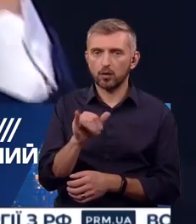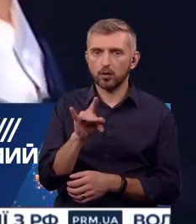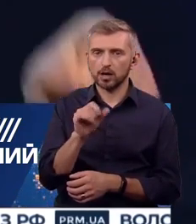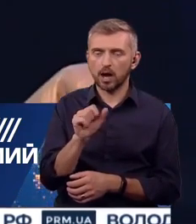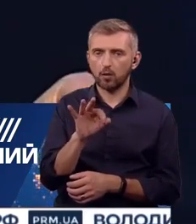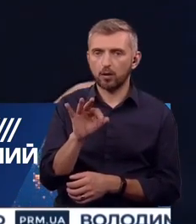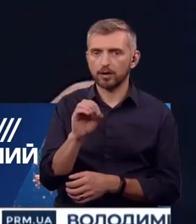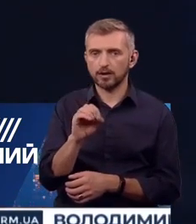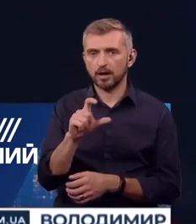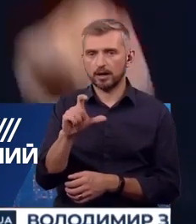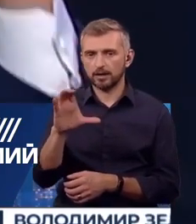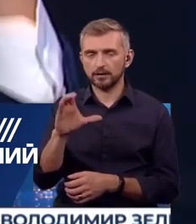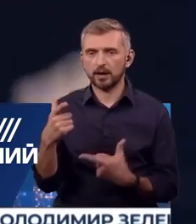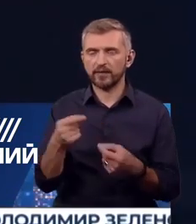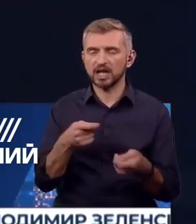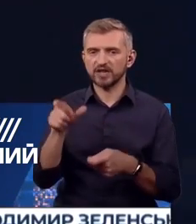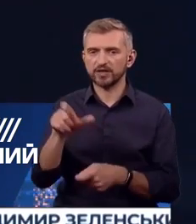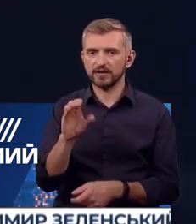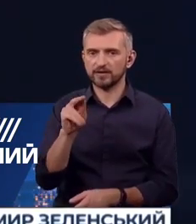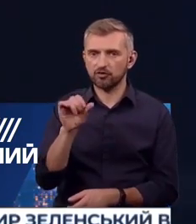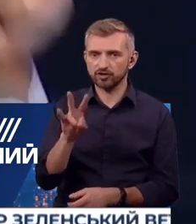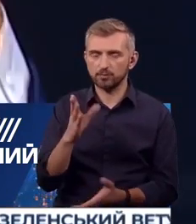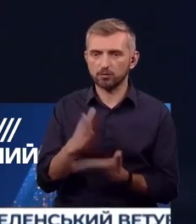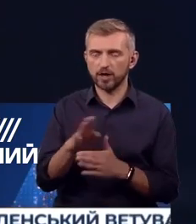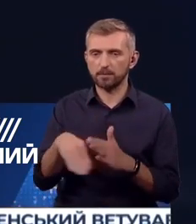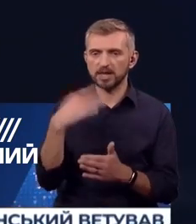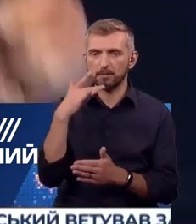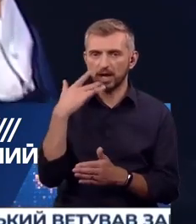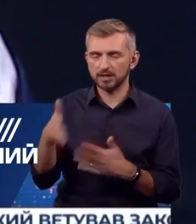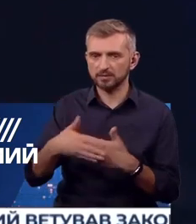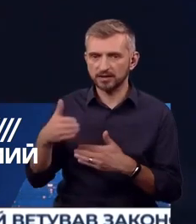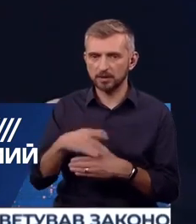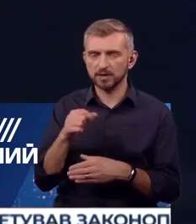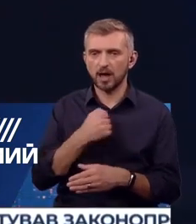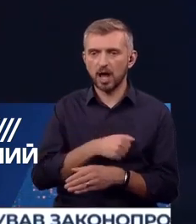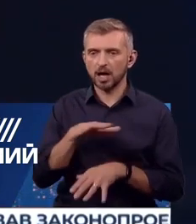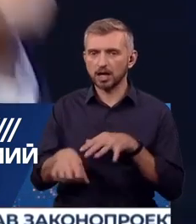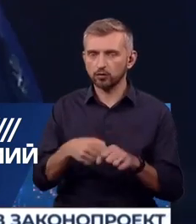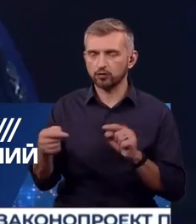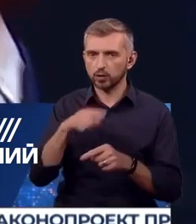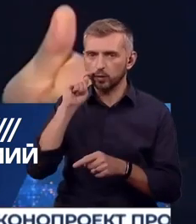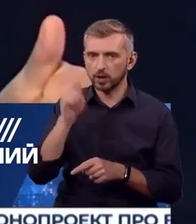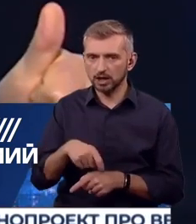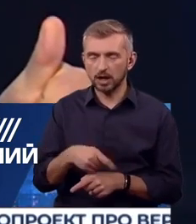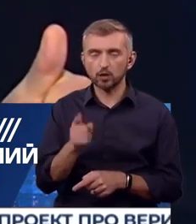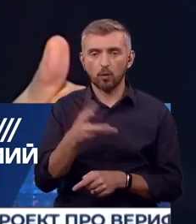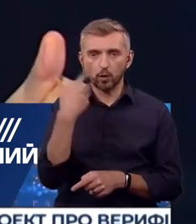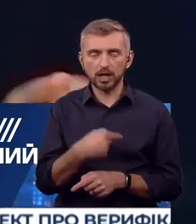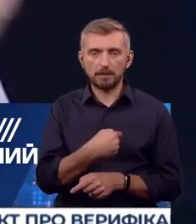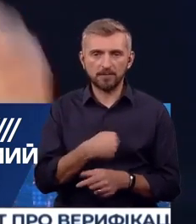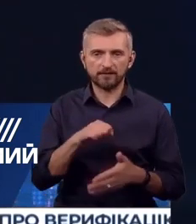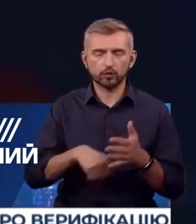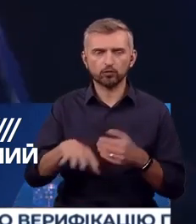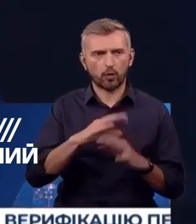де керівник Сечин, який перебуває під американськими санкціями за агресію проти України. Я розумію. І тому, коли ми від усього